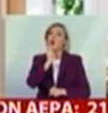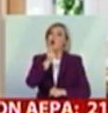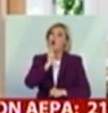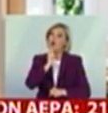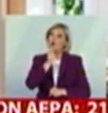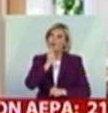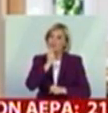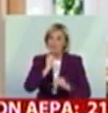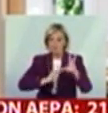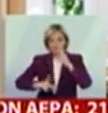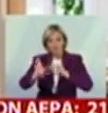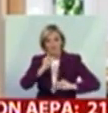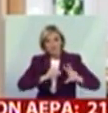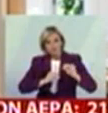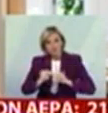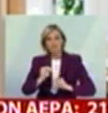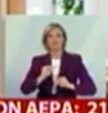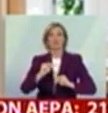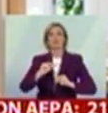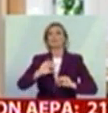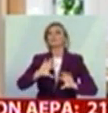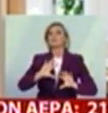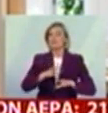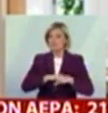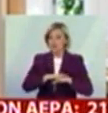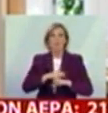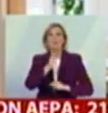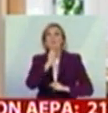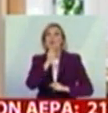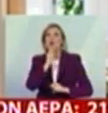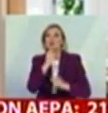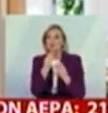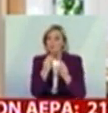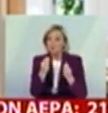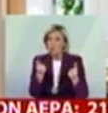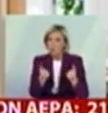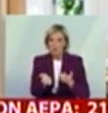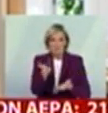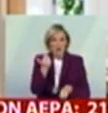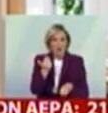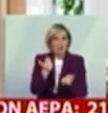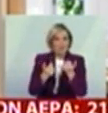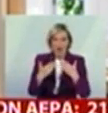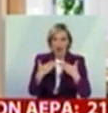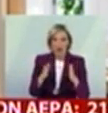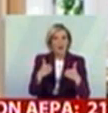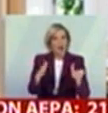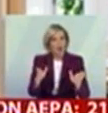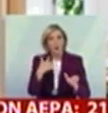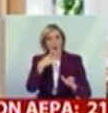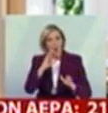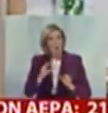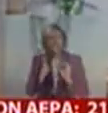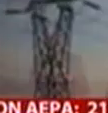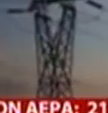Φάλαντα. Έλα Βανάκια, εντάξει, ή το τραβήξαμε πολύ τώρα, Φίλιππε, με συγχωρείς. Ή να τους βγάζει το τα νύχια. Πολύ. Να τους βγάζει δεν τα είναι νύχια